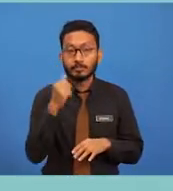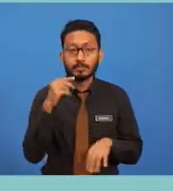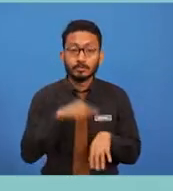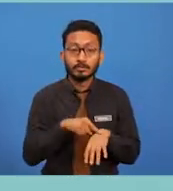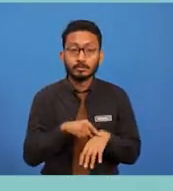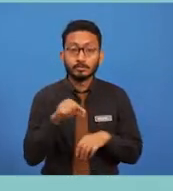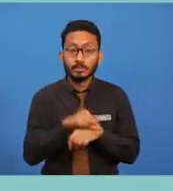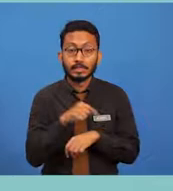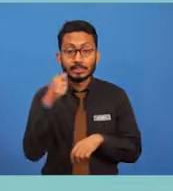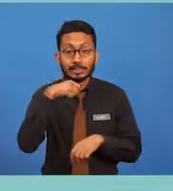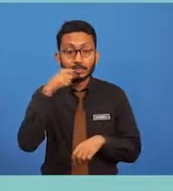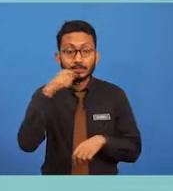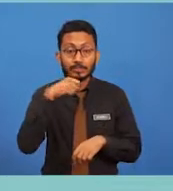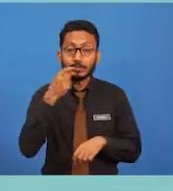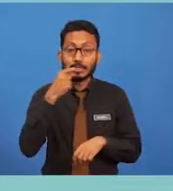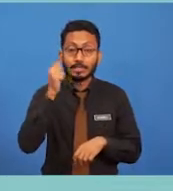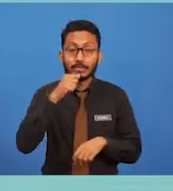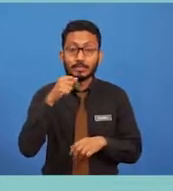ya.